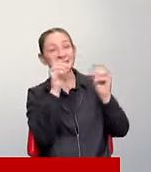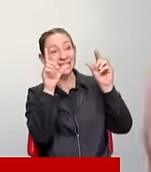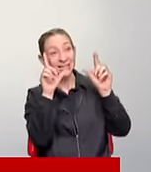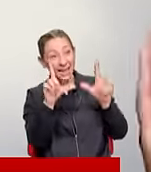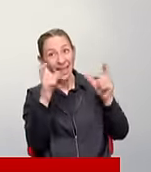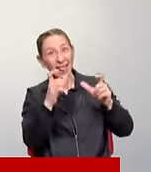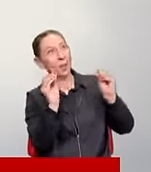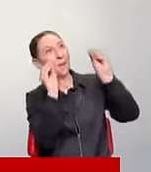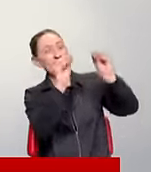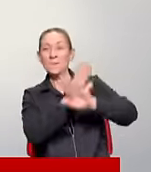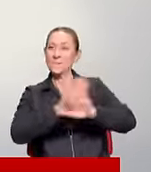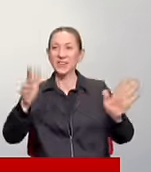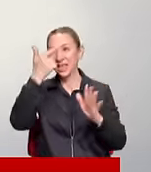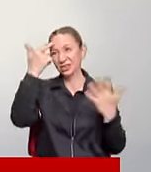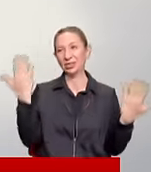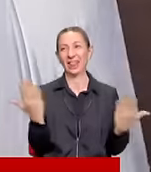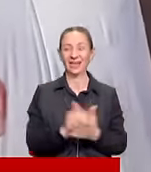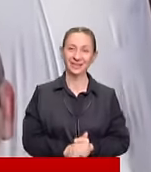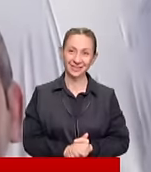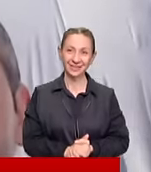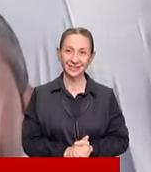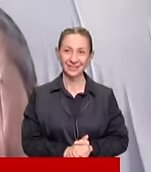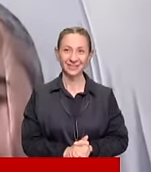yere koydular inşallah.